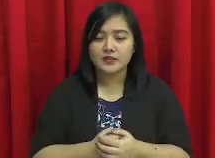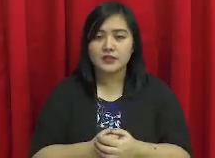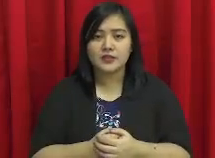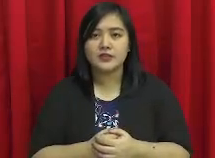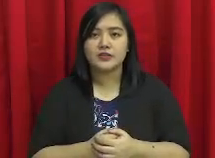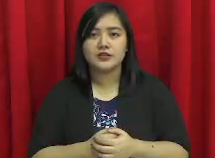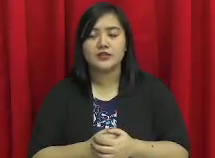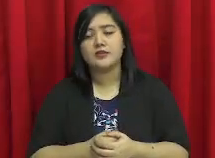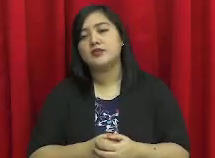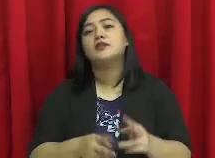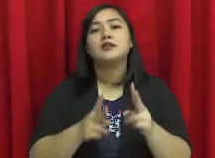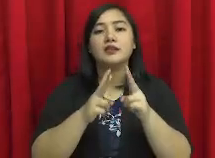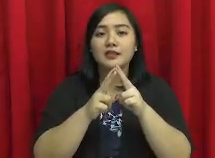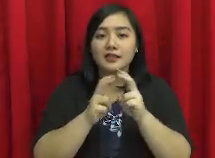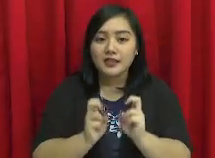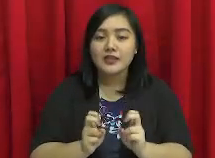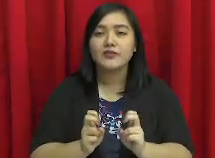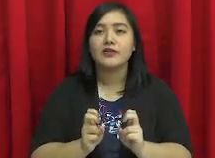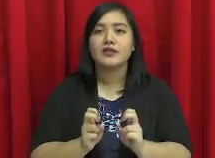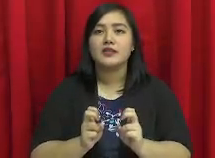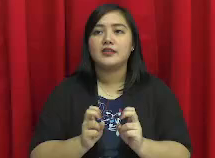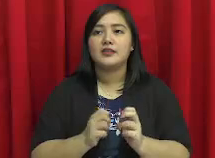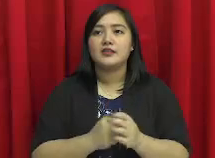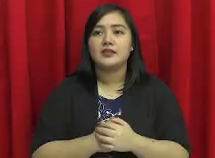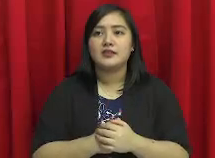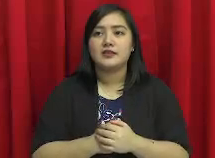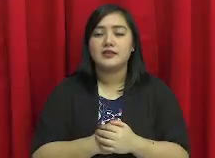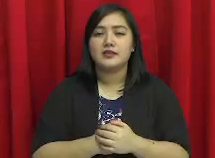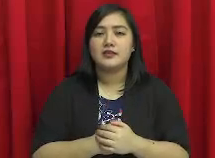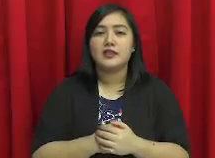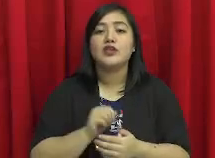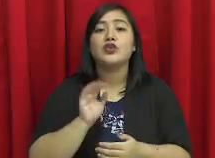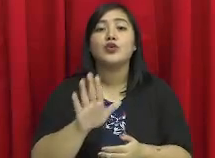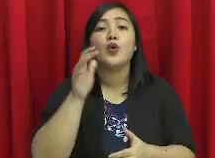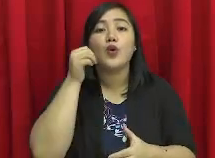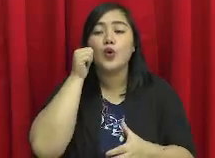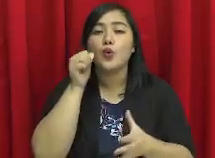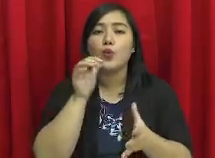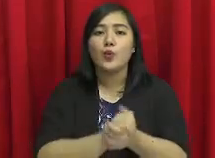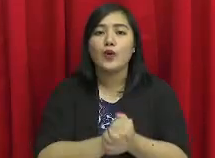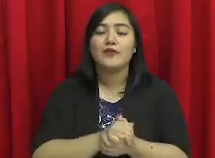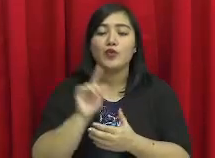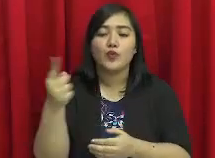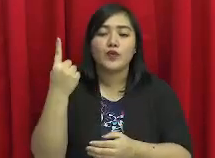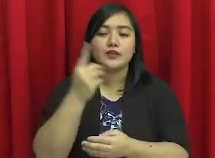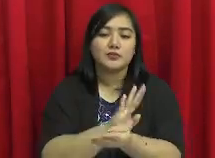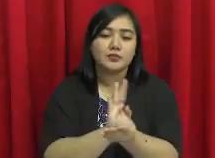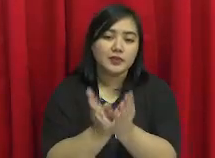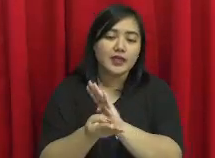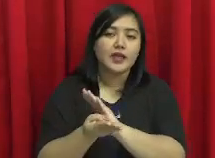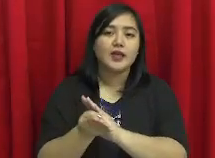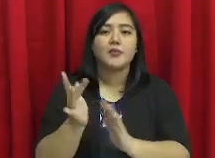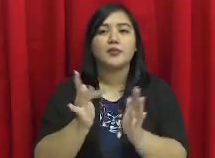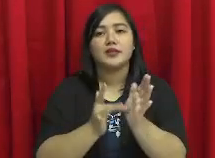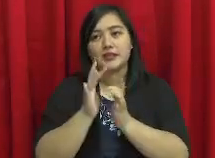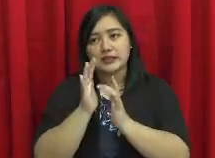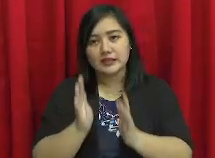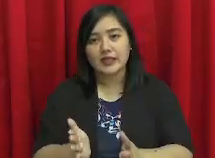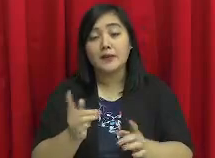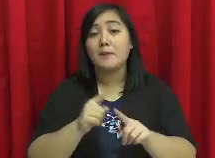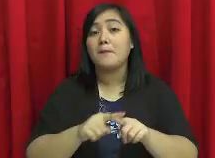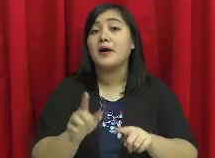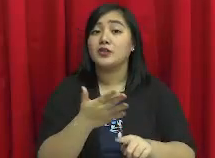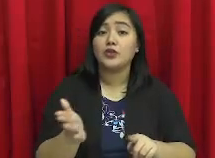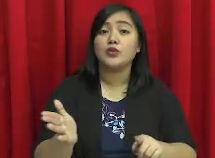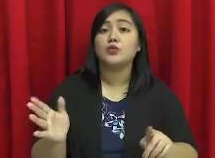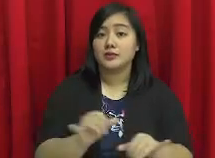see, kahit pa na unang Kristiyano ang asawa ninyo sa inyo, kung ngayon ay parehas na kayong nasa simbahan, parehas na kayong tumatanggap